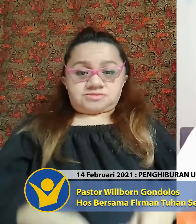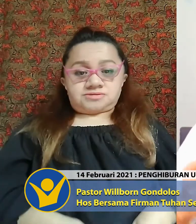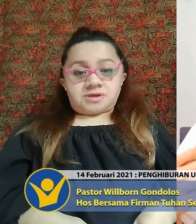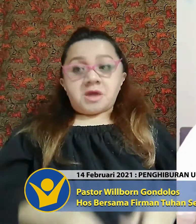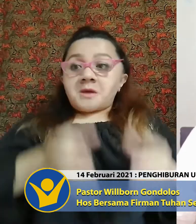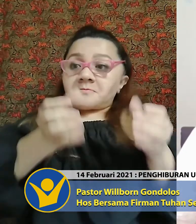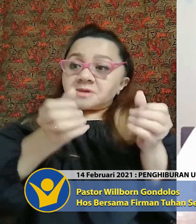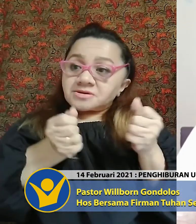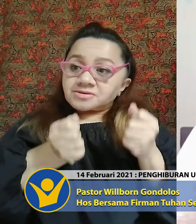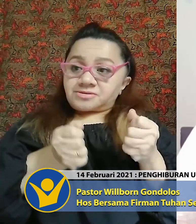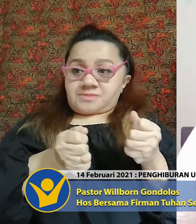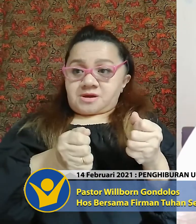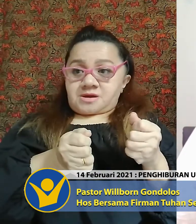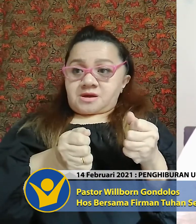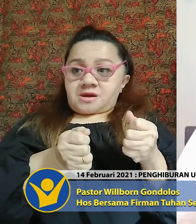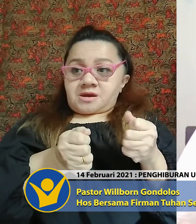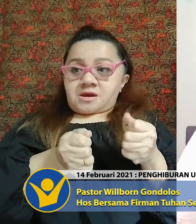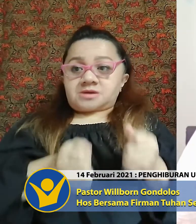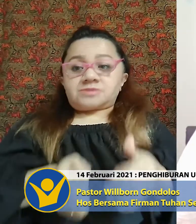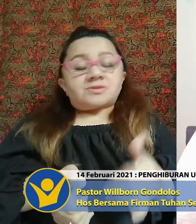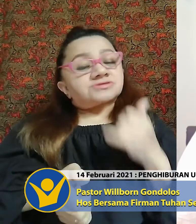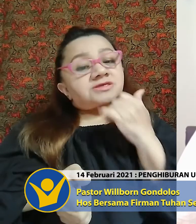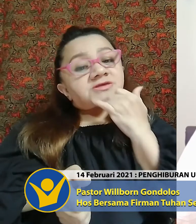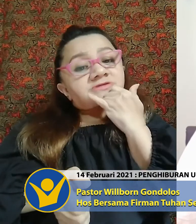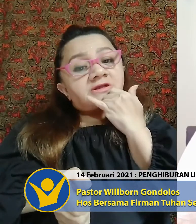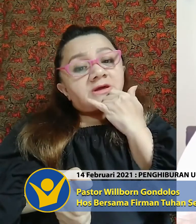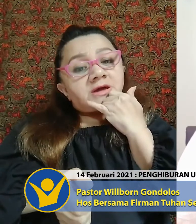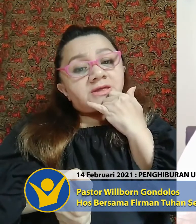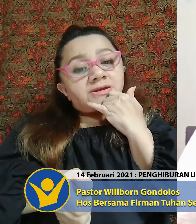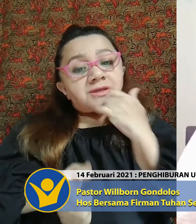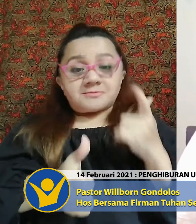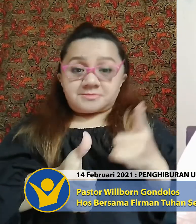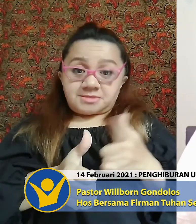diumumkan lama sebelum peristiwa itu terjadi.